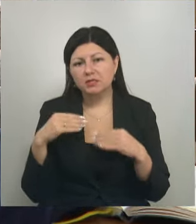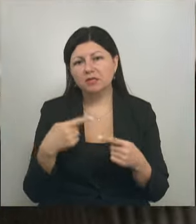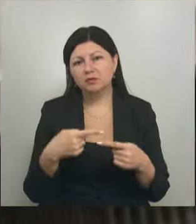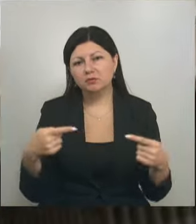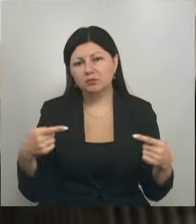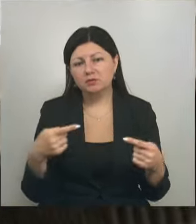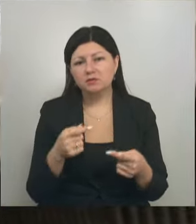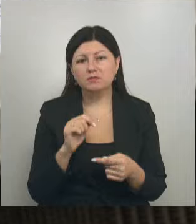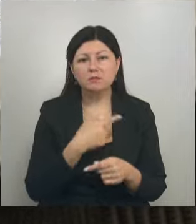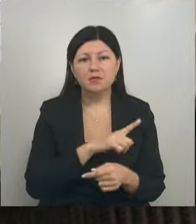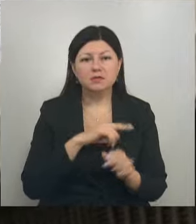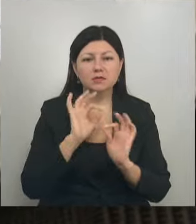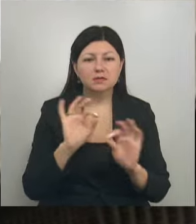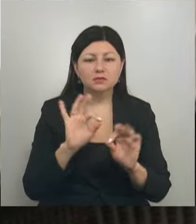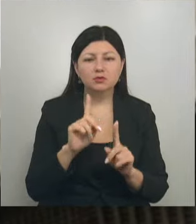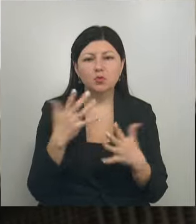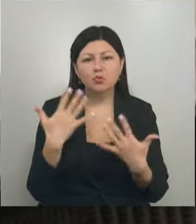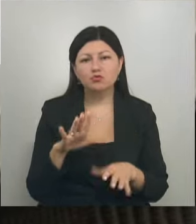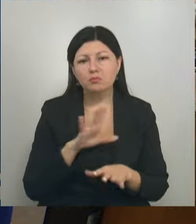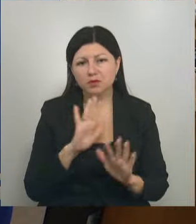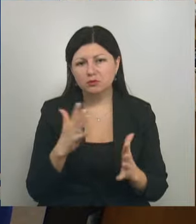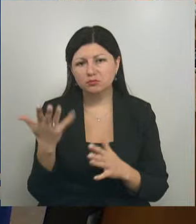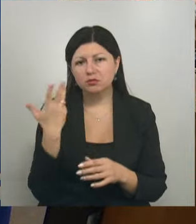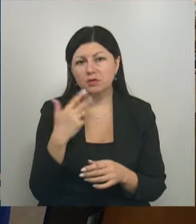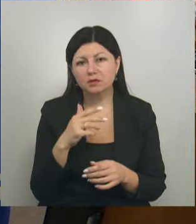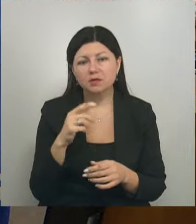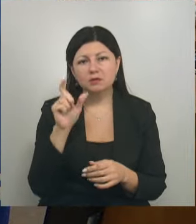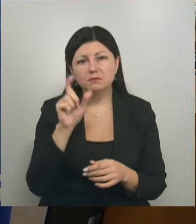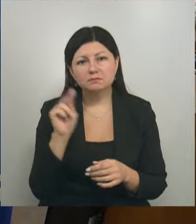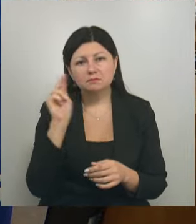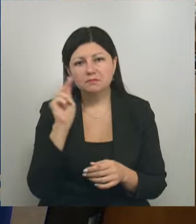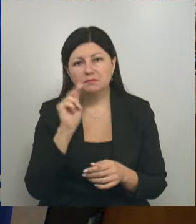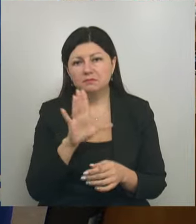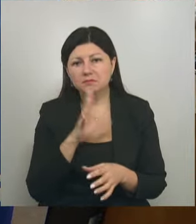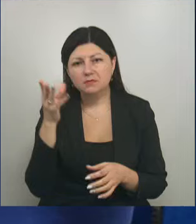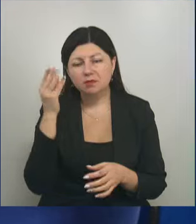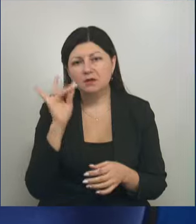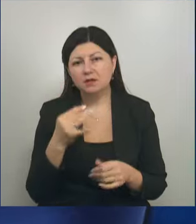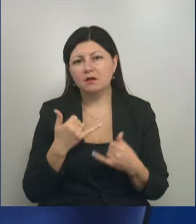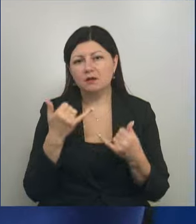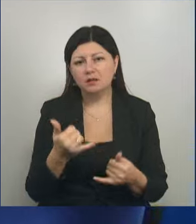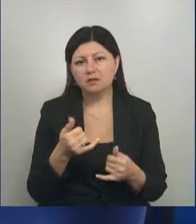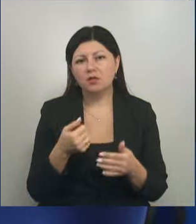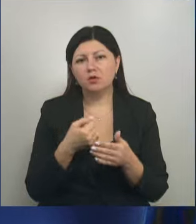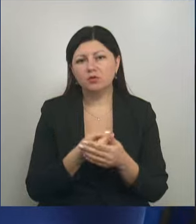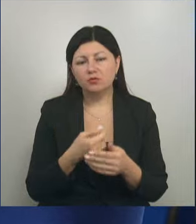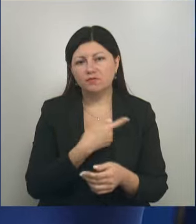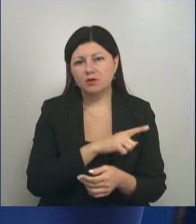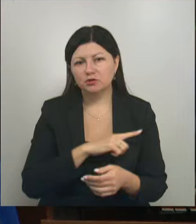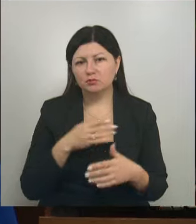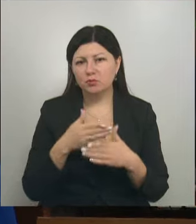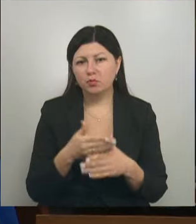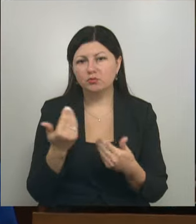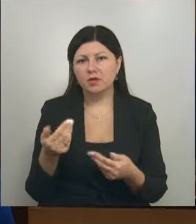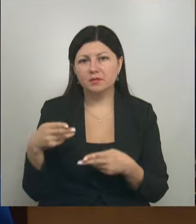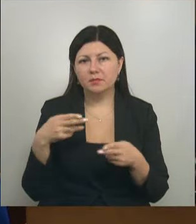средства. Медики рассказали, что уже были случаи, когда слушатель подобного курса оказал доброчебную помощь пострадавшему до их приезда. Урок